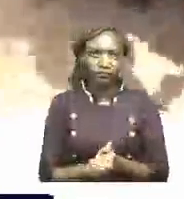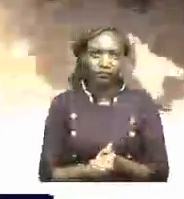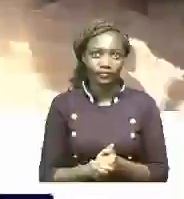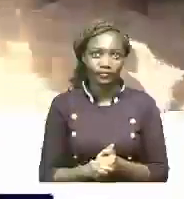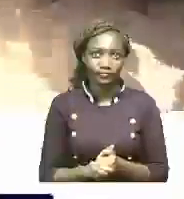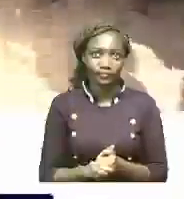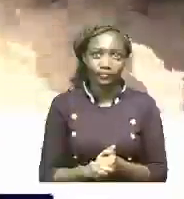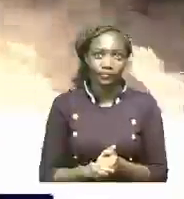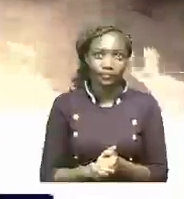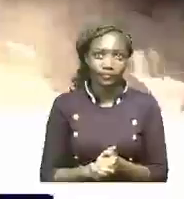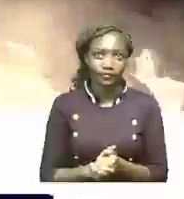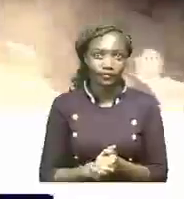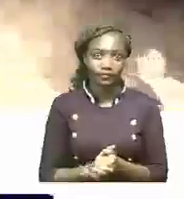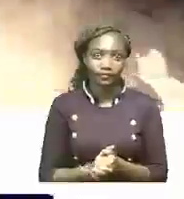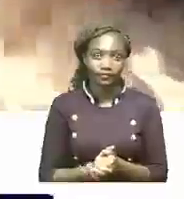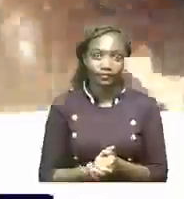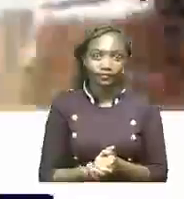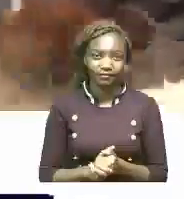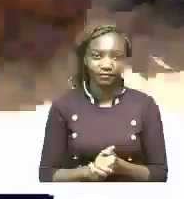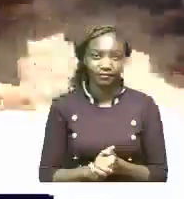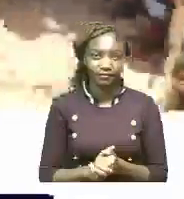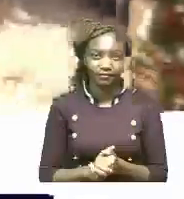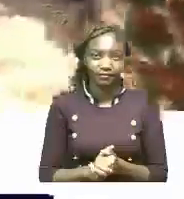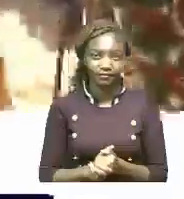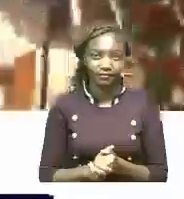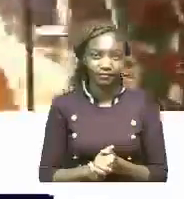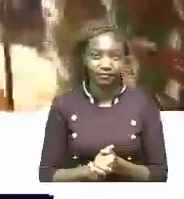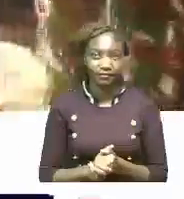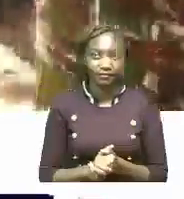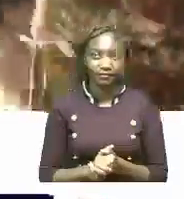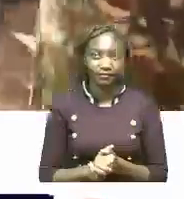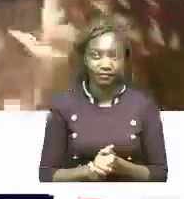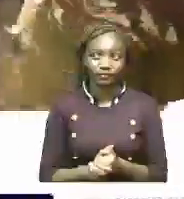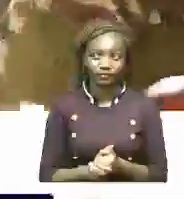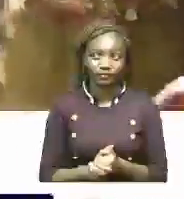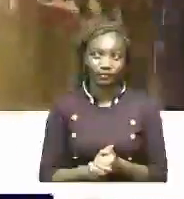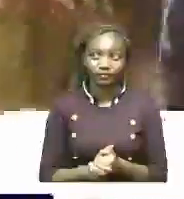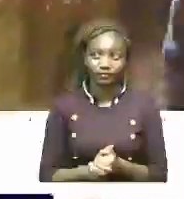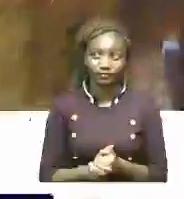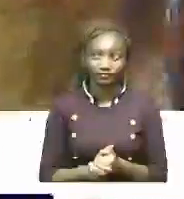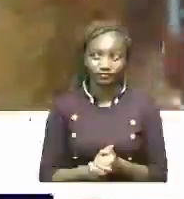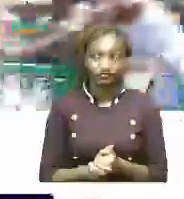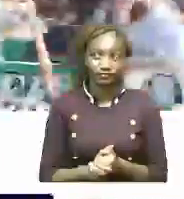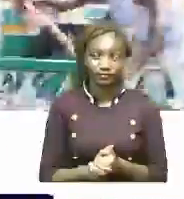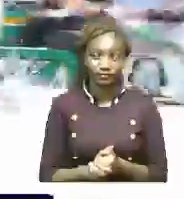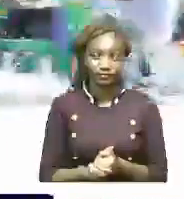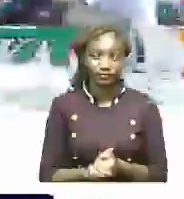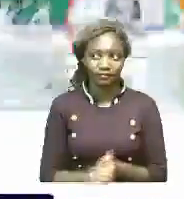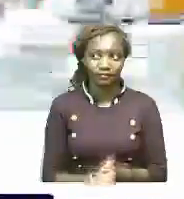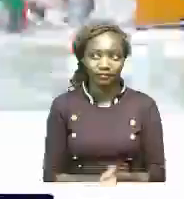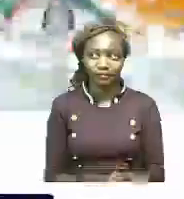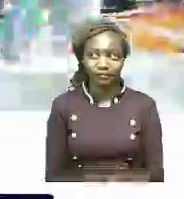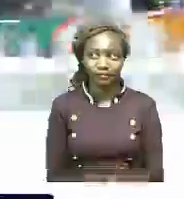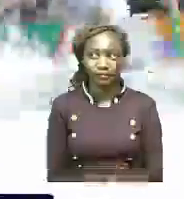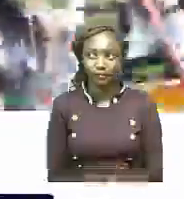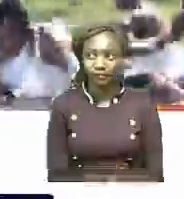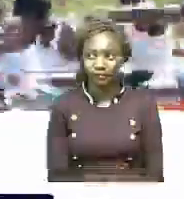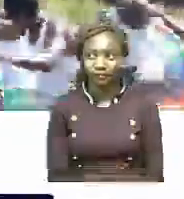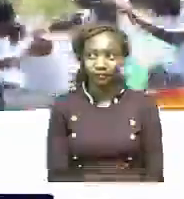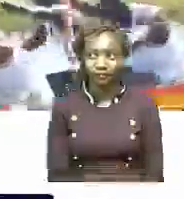nguvu, basi hawakuachwa nyuma, na ilivyodhirika mwenye nguvu mpishe.